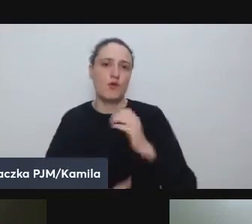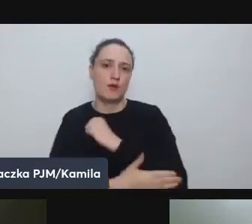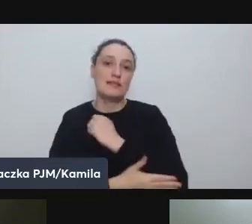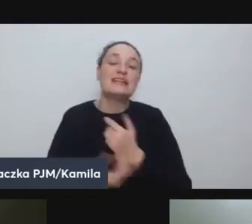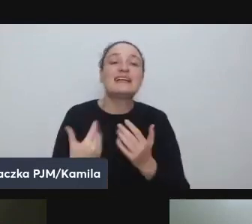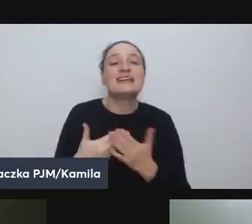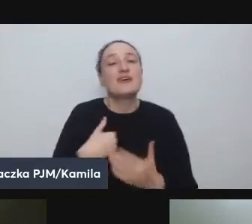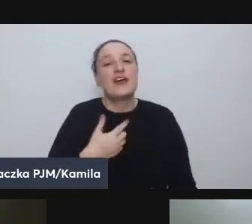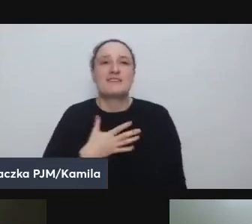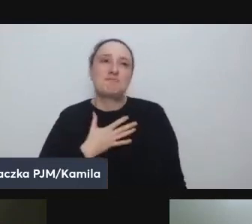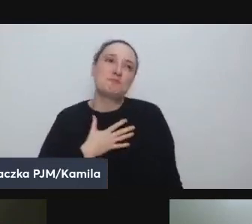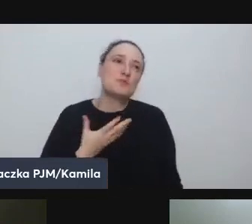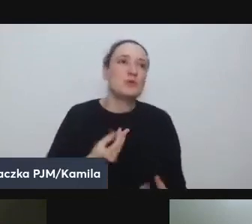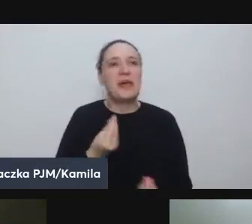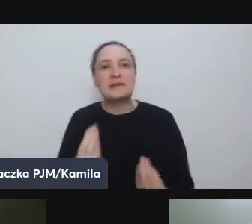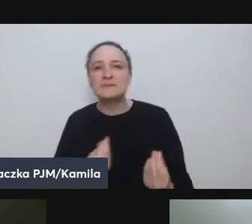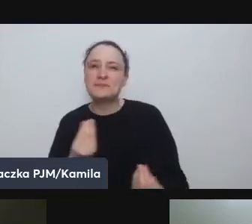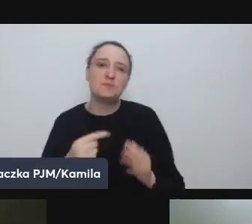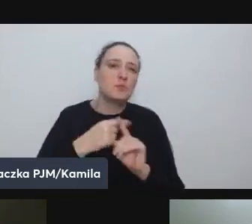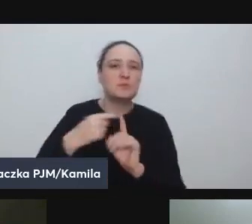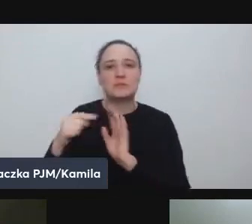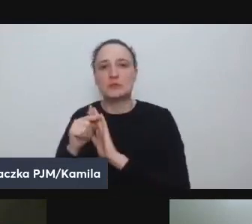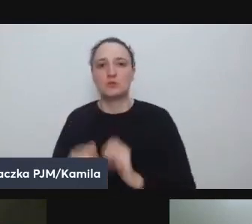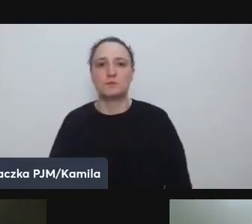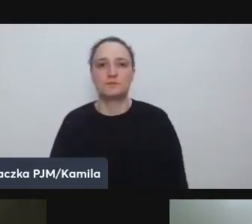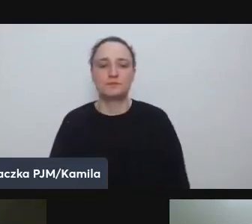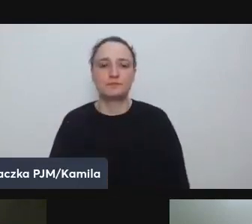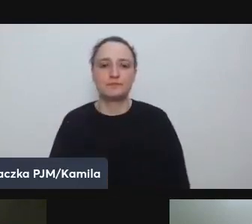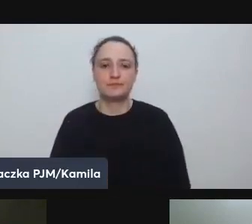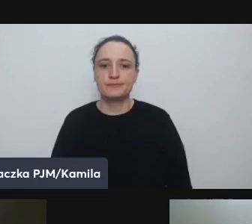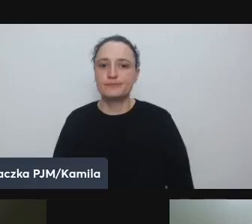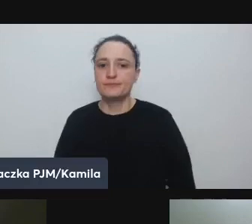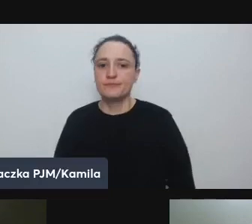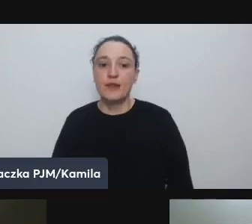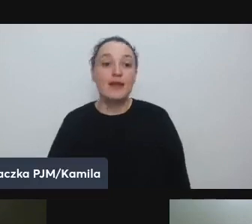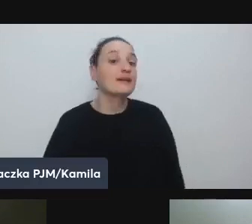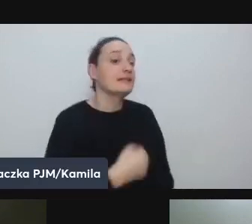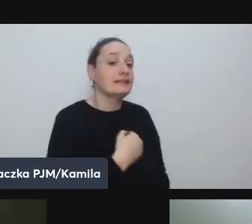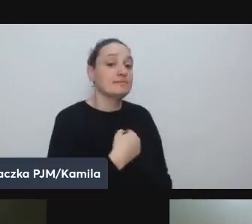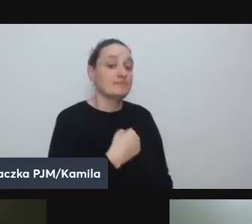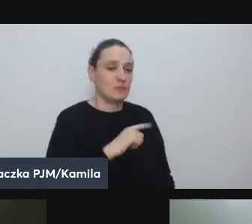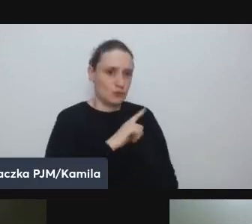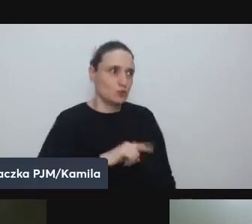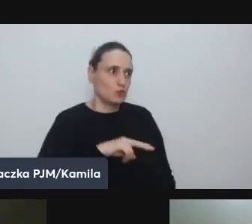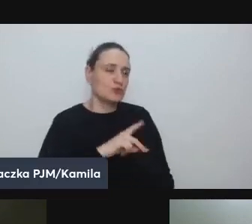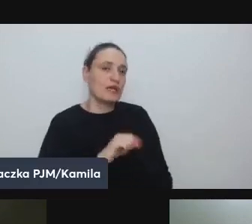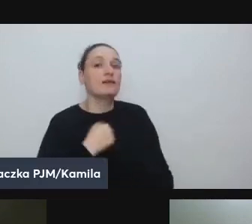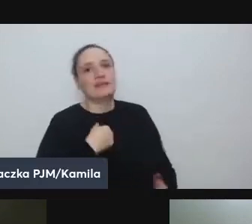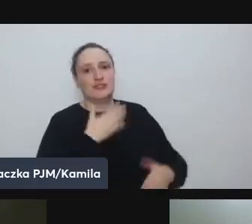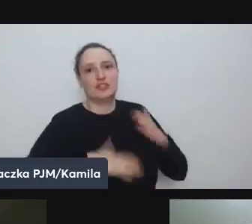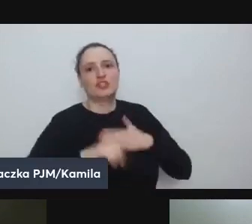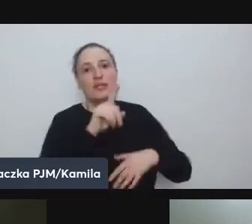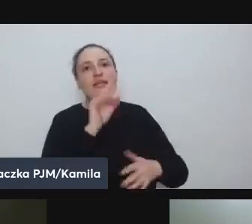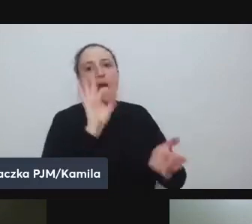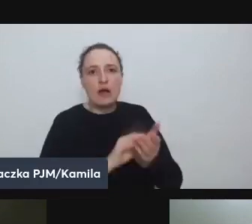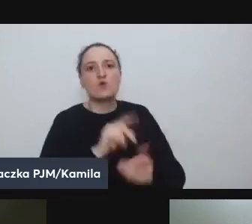uczucia. No, mi bliskie jest to, co mówisz, Tosia, bo też cieszę się, że odezwałaś się pierwsza jako nauczycielka, jako osoba, która jest